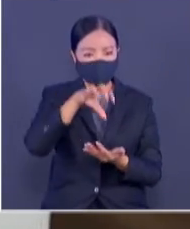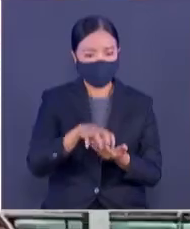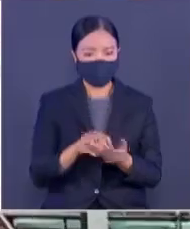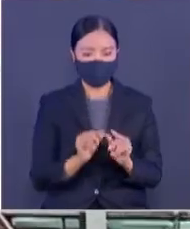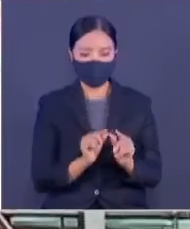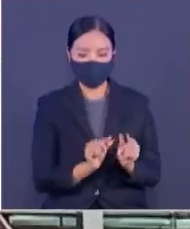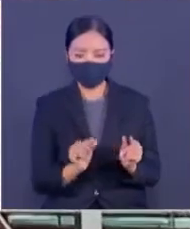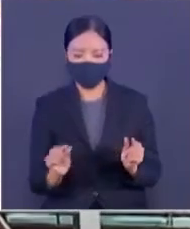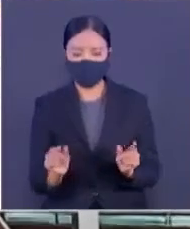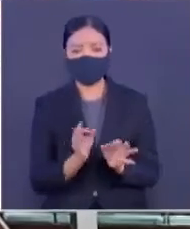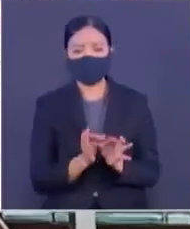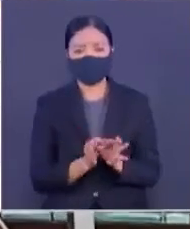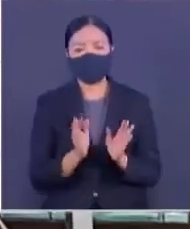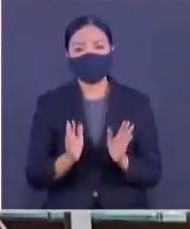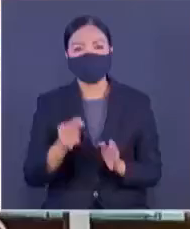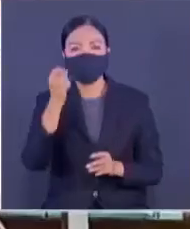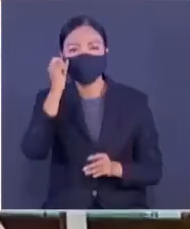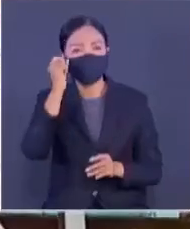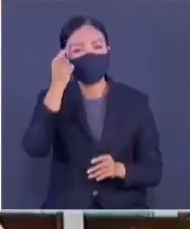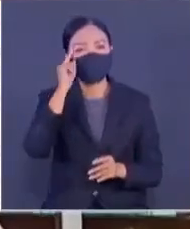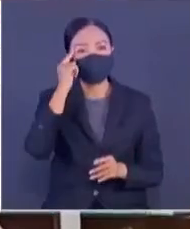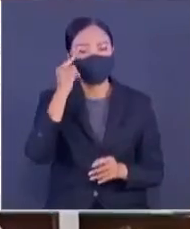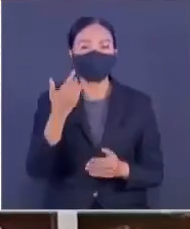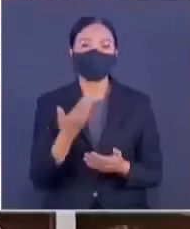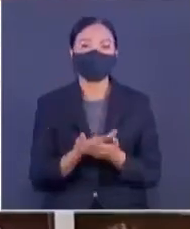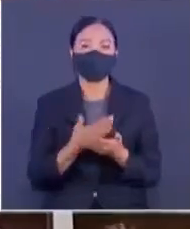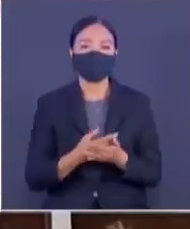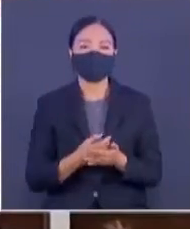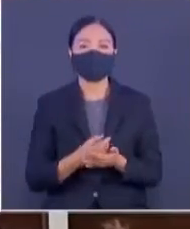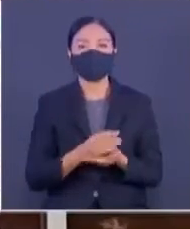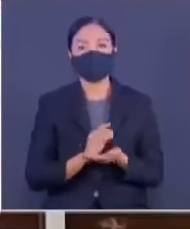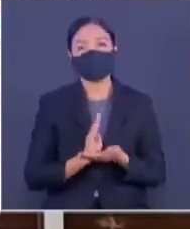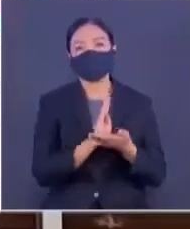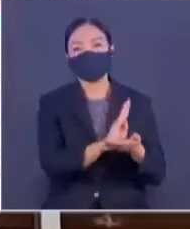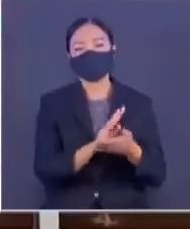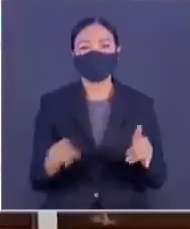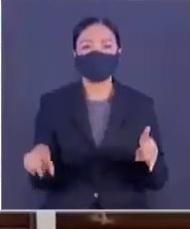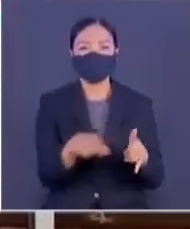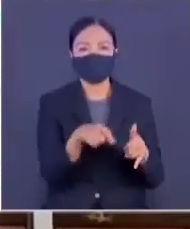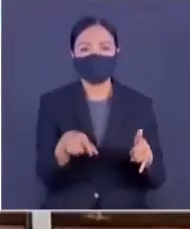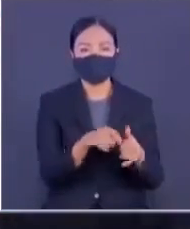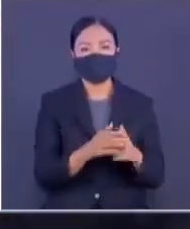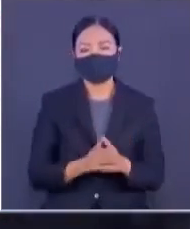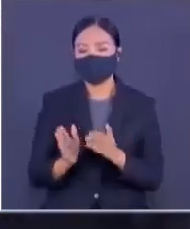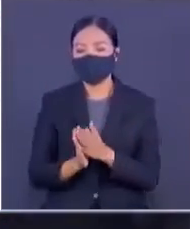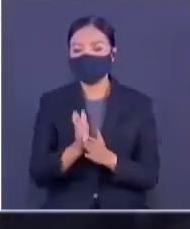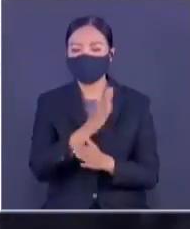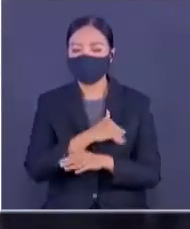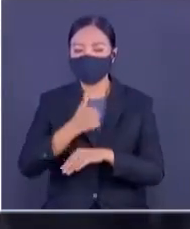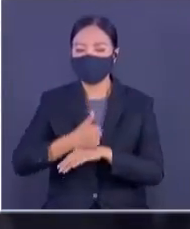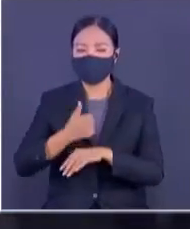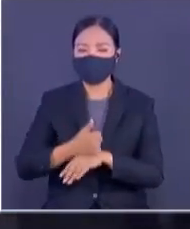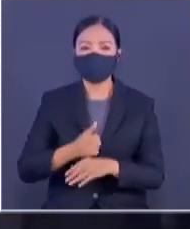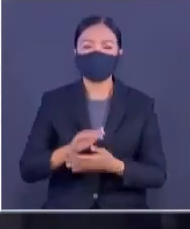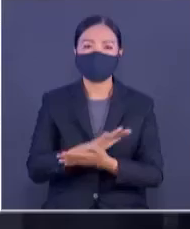ผู้คนเข้าใจผิดครับโอนเงินทำบุญเข้าไปยังบัญชีดังกล่าวเนี่ยหลายคนครับทางเจ้าอาวาสท่านจึงรวบรวมหลักฐานต่างๆมา